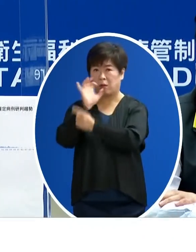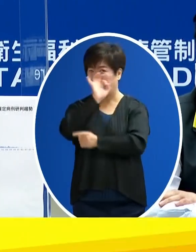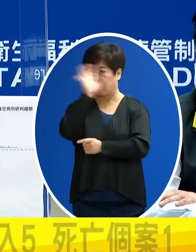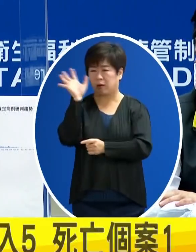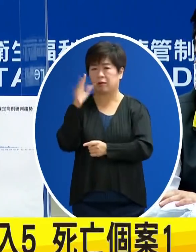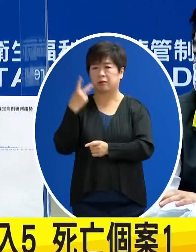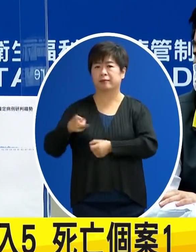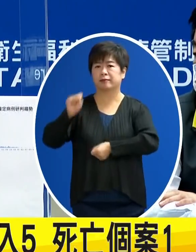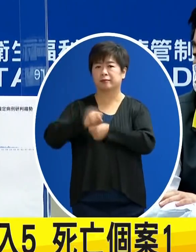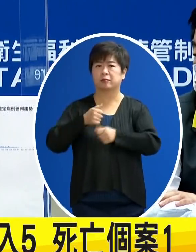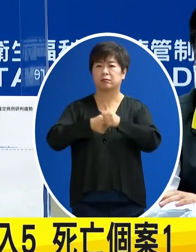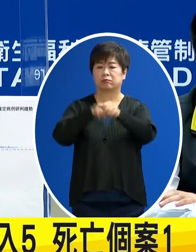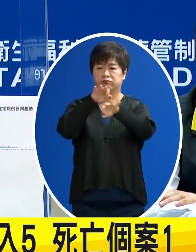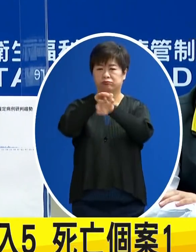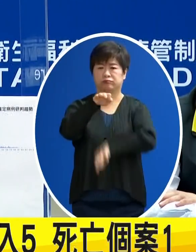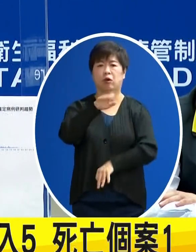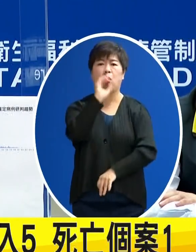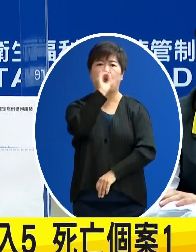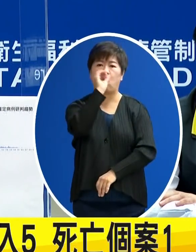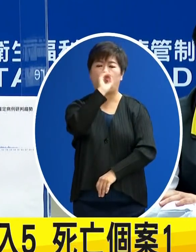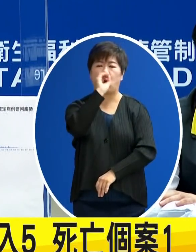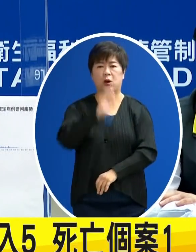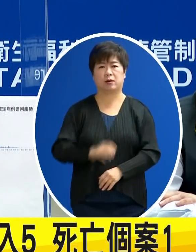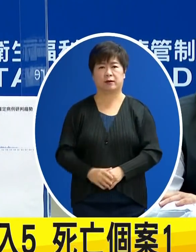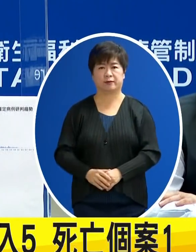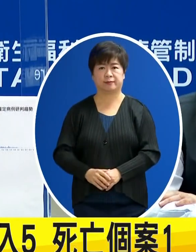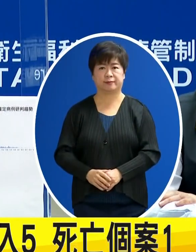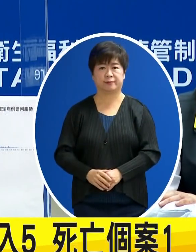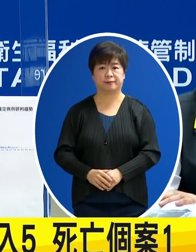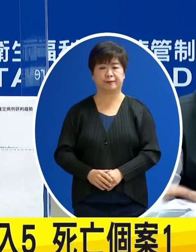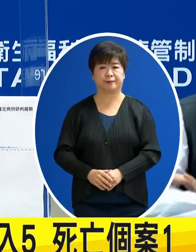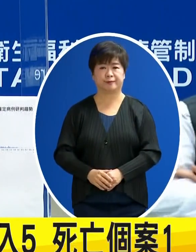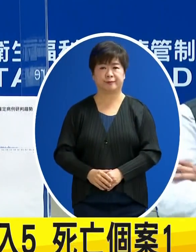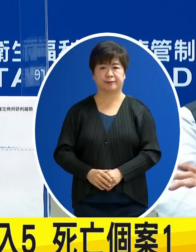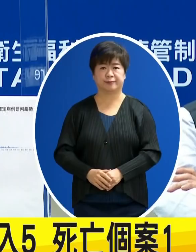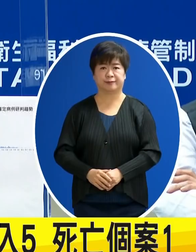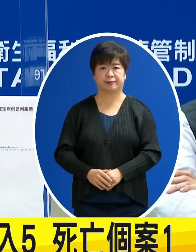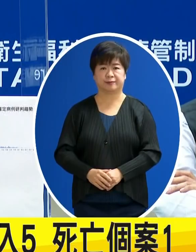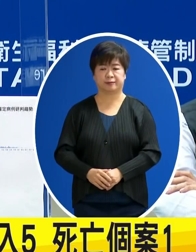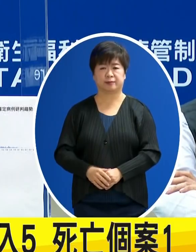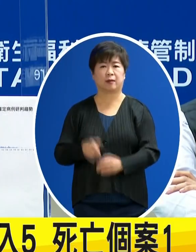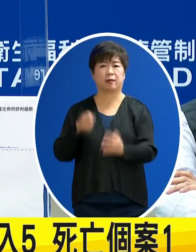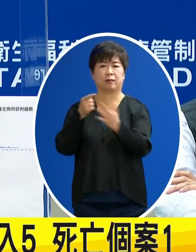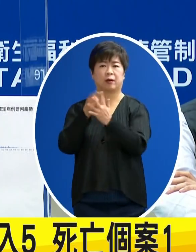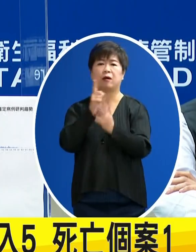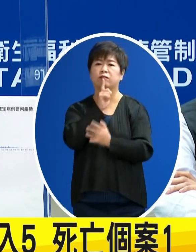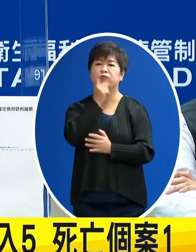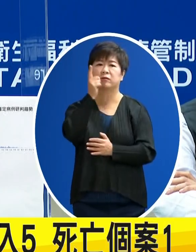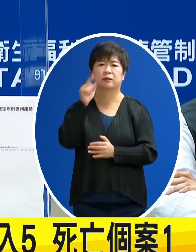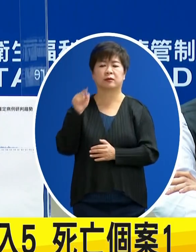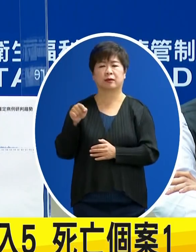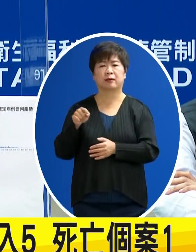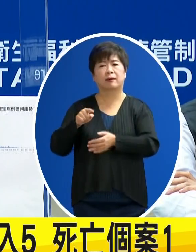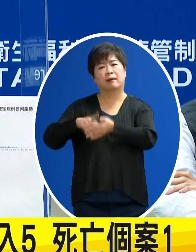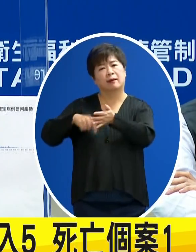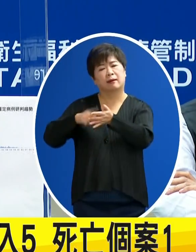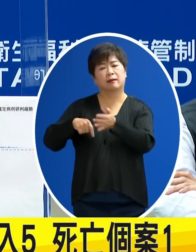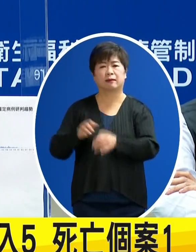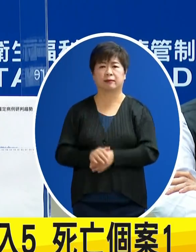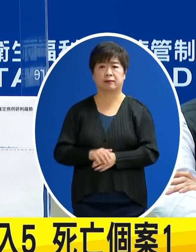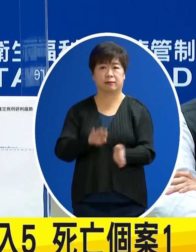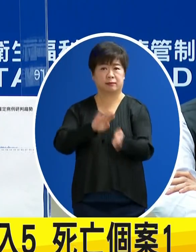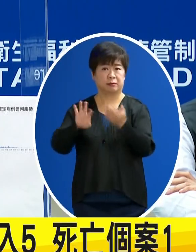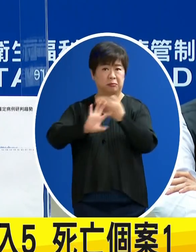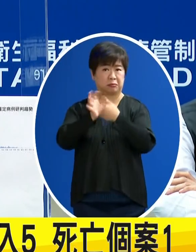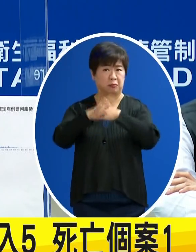没有框列哈，接触者哈，那算今天这个啊确定病例算相当的单纯哈，那境外移